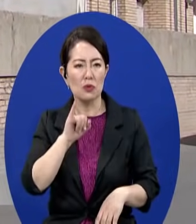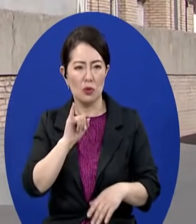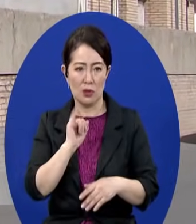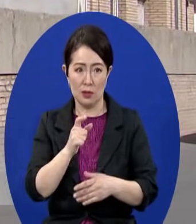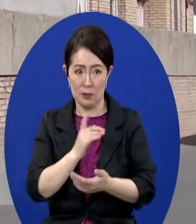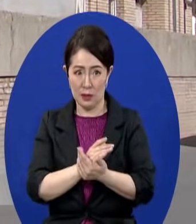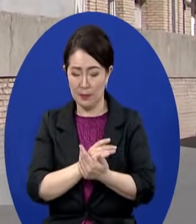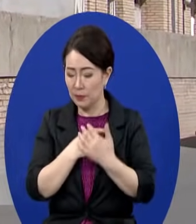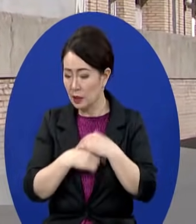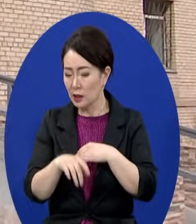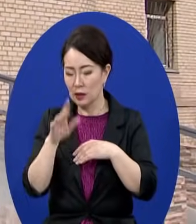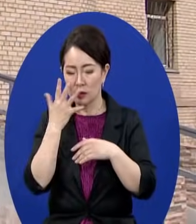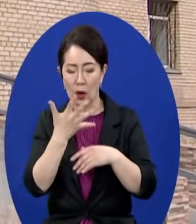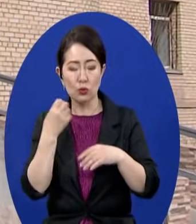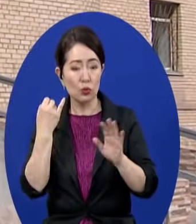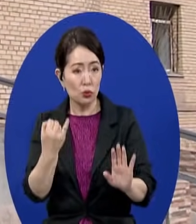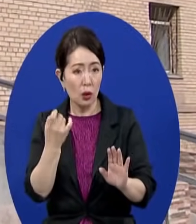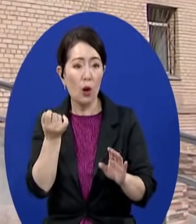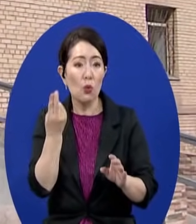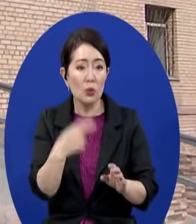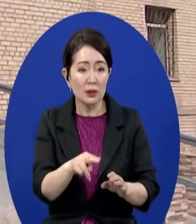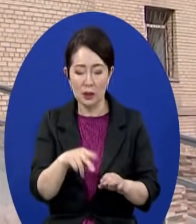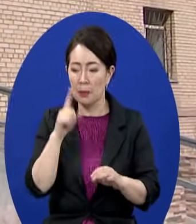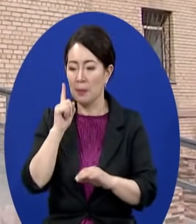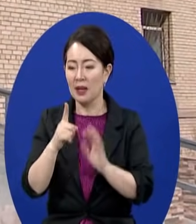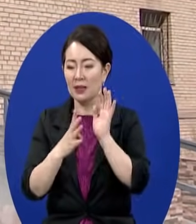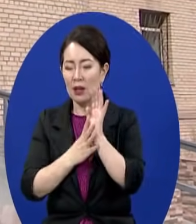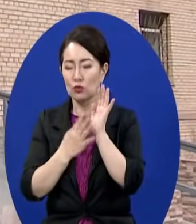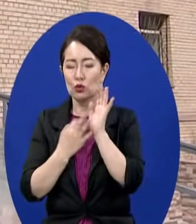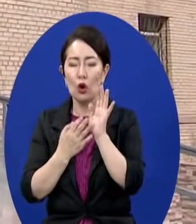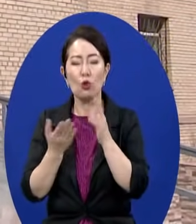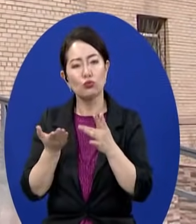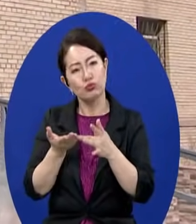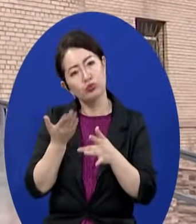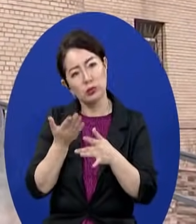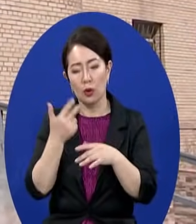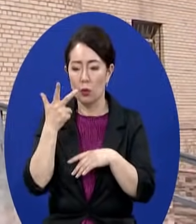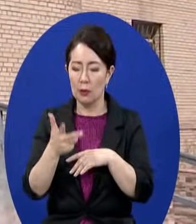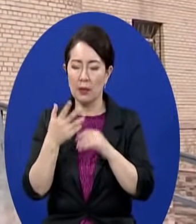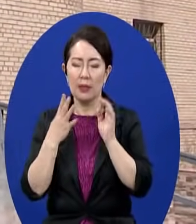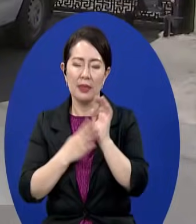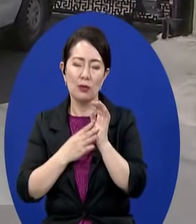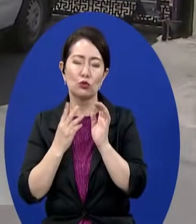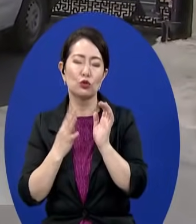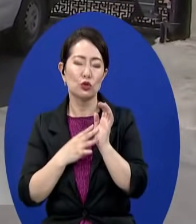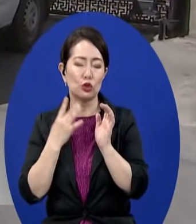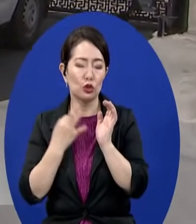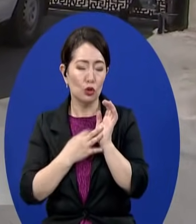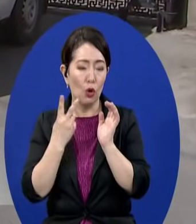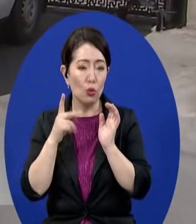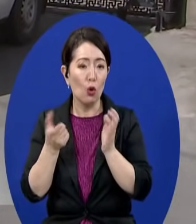байгаа хүмүүсийн 506 нь хүнд, 1892 нь бол хүндөвтөр, 3892 нь хөнгөн гэж